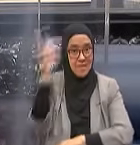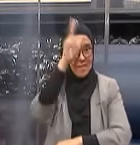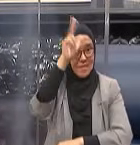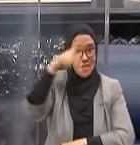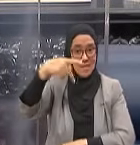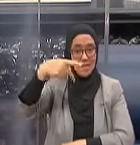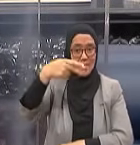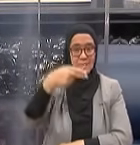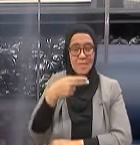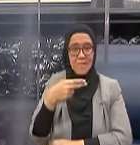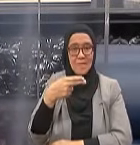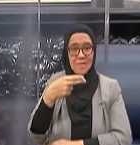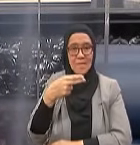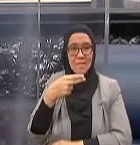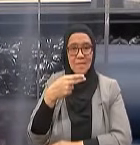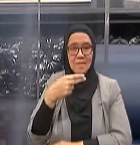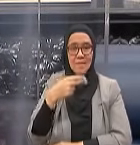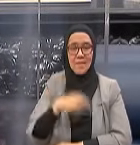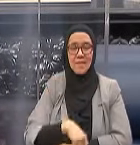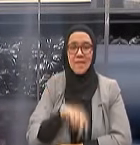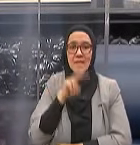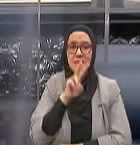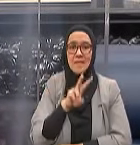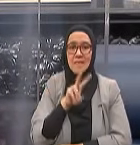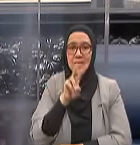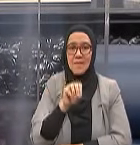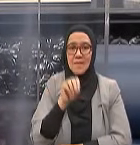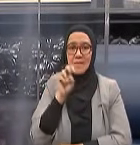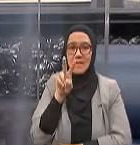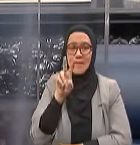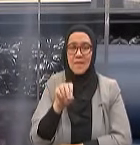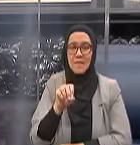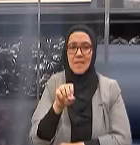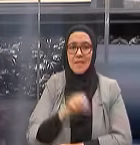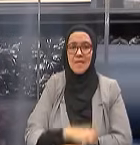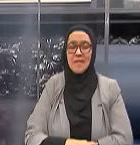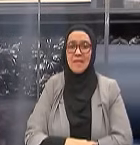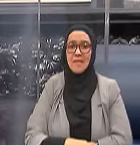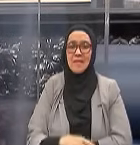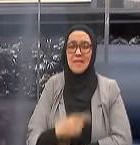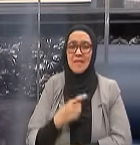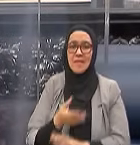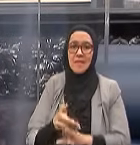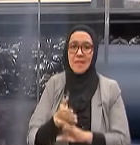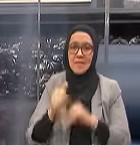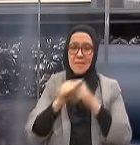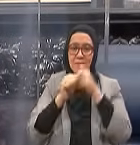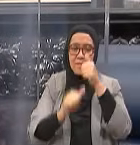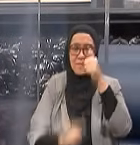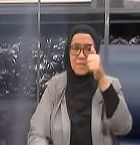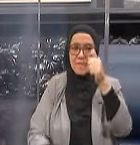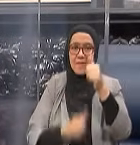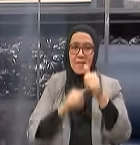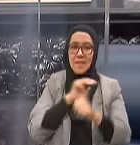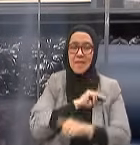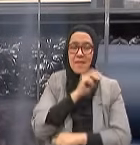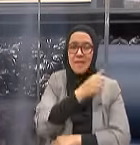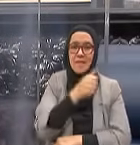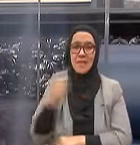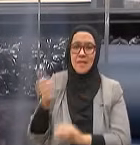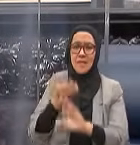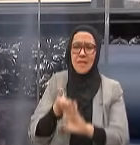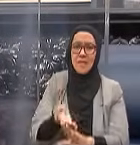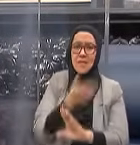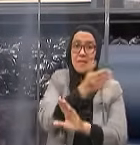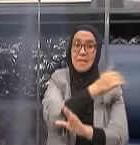Jan tahun 2020 seorang kuasa ke Metro dahulu Chevy ke-63